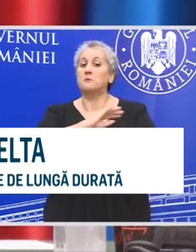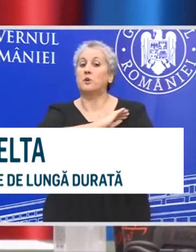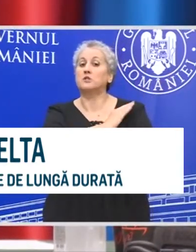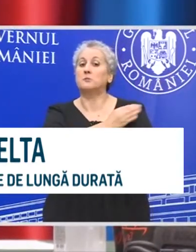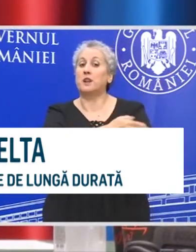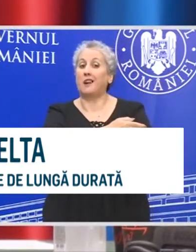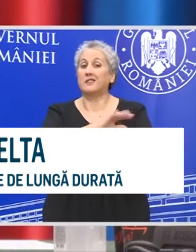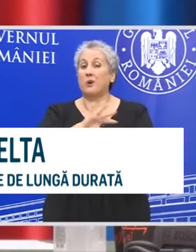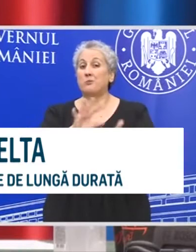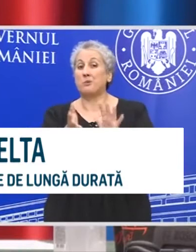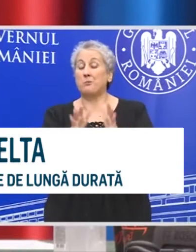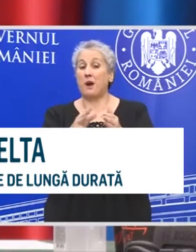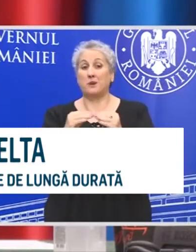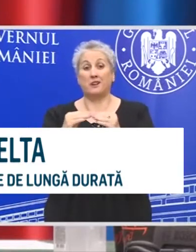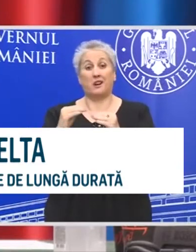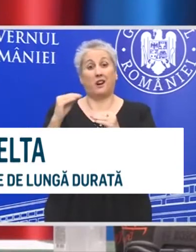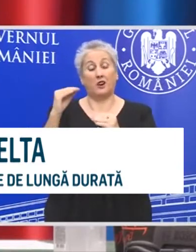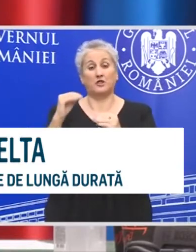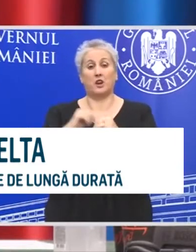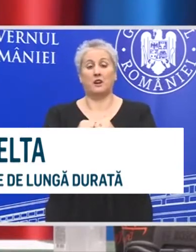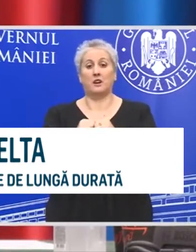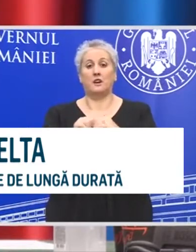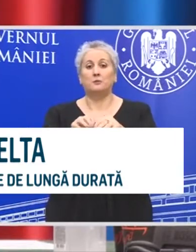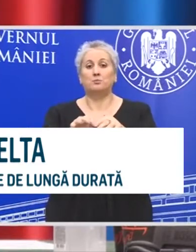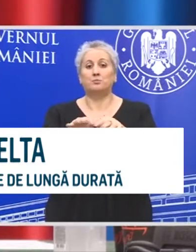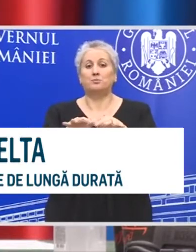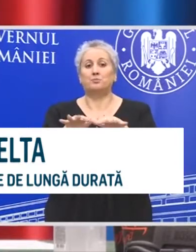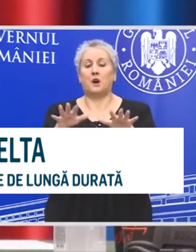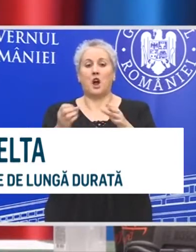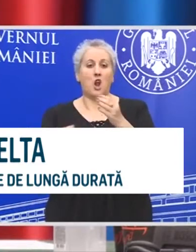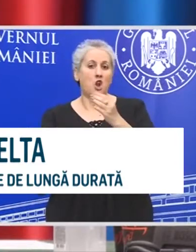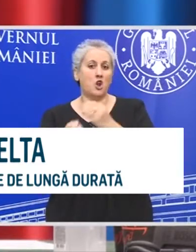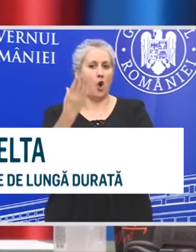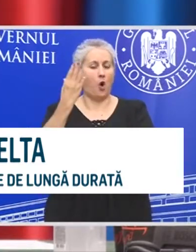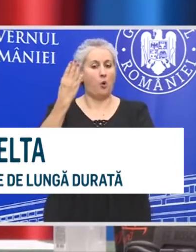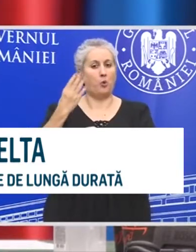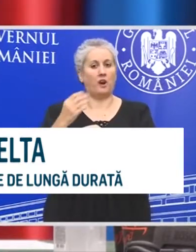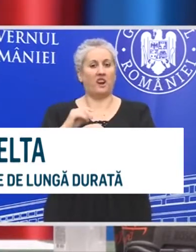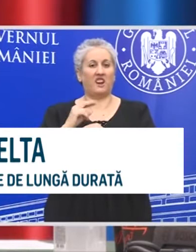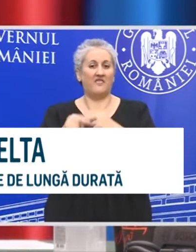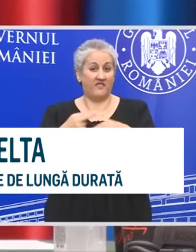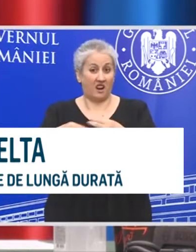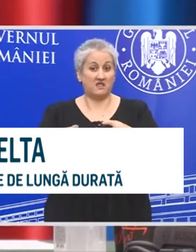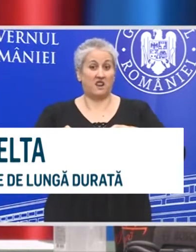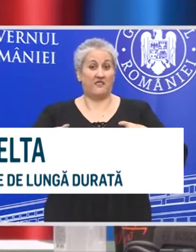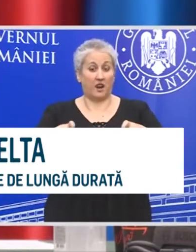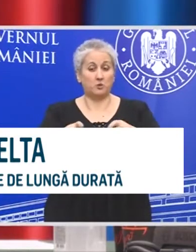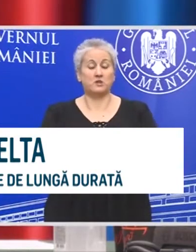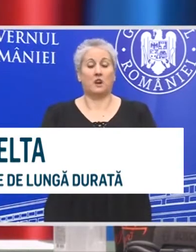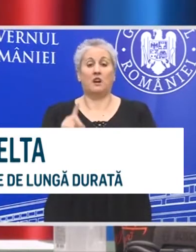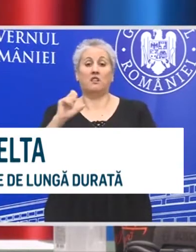și probabilitatea foarte crescută de propagare a infecției cu varianta virală Delta